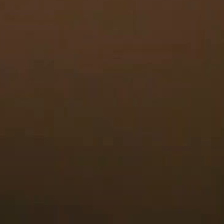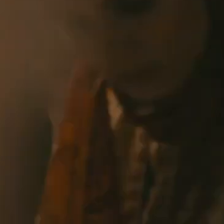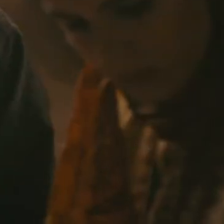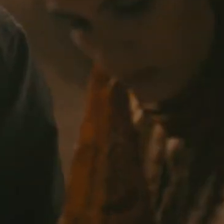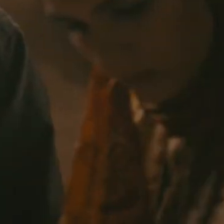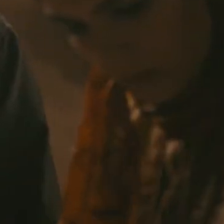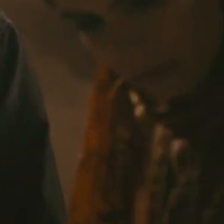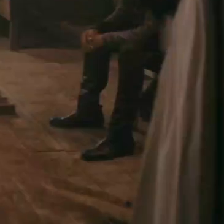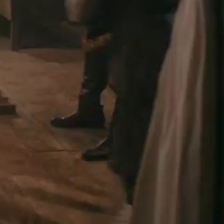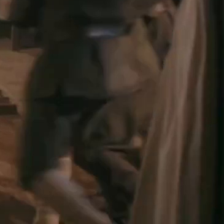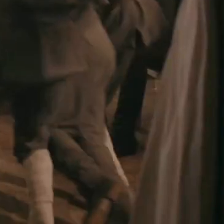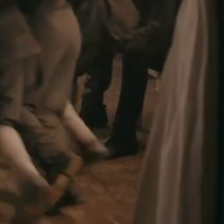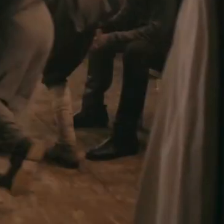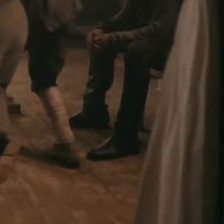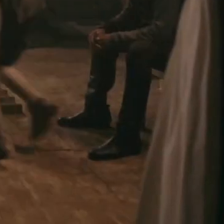mursalin.